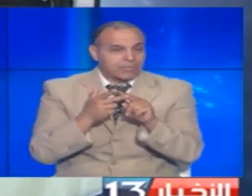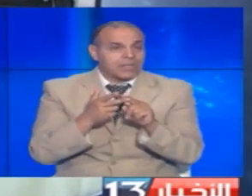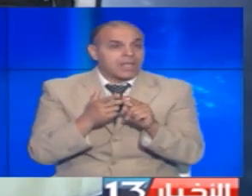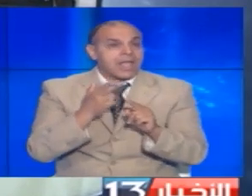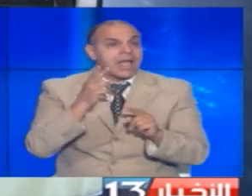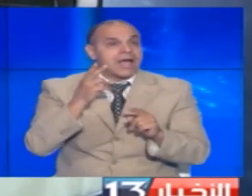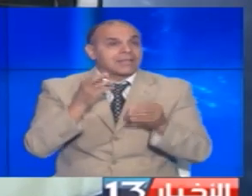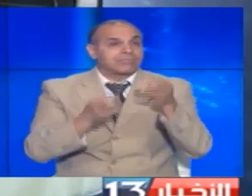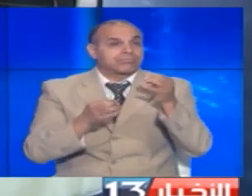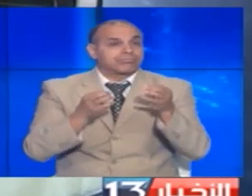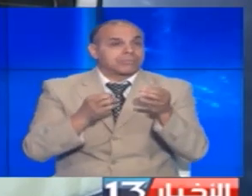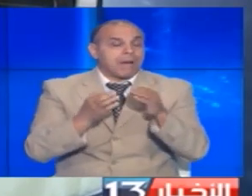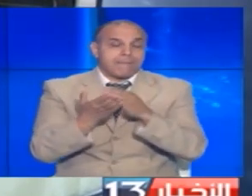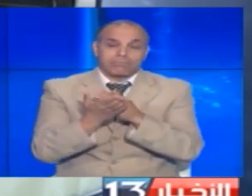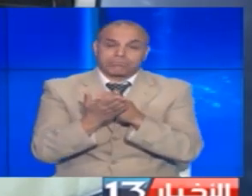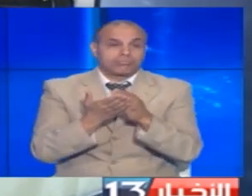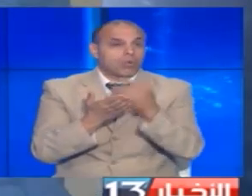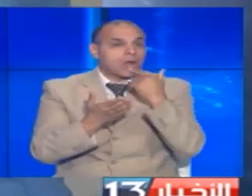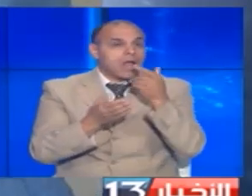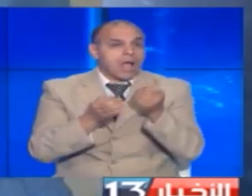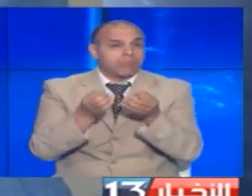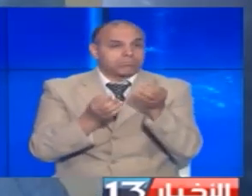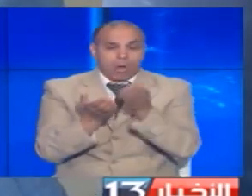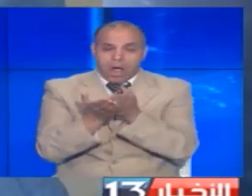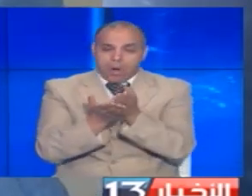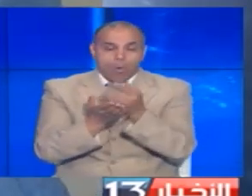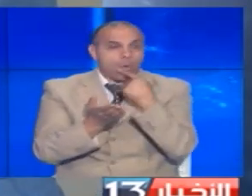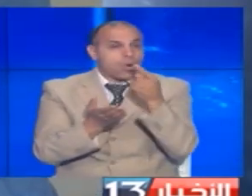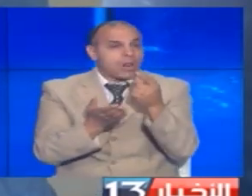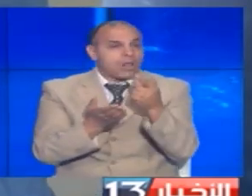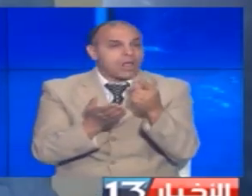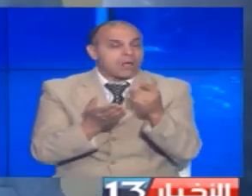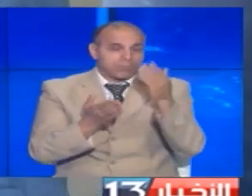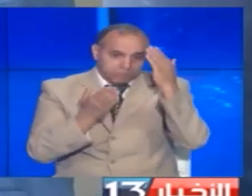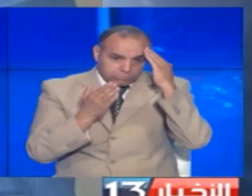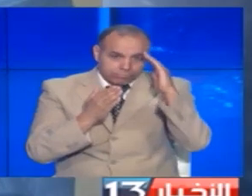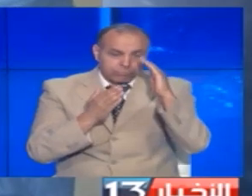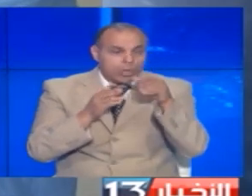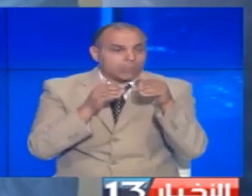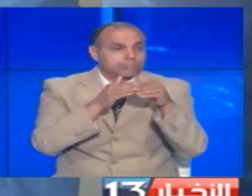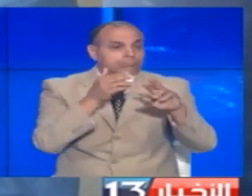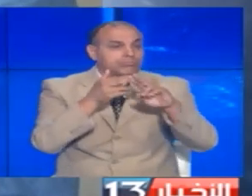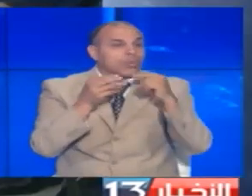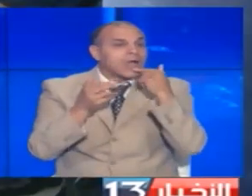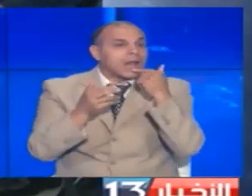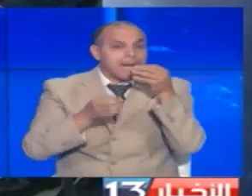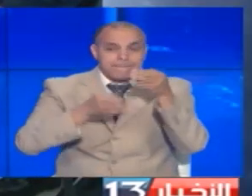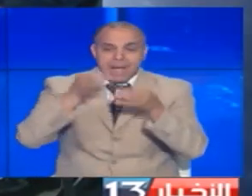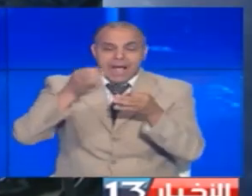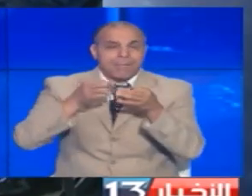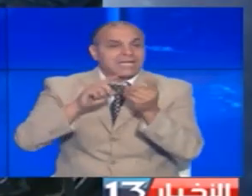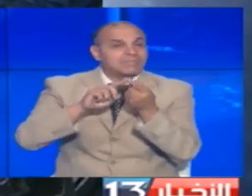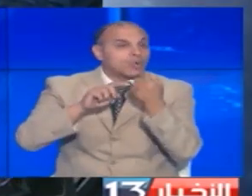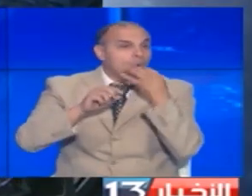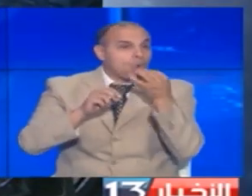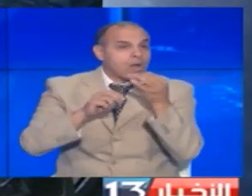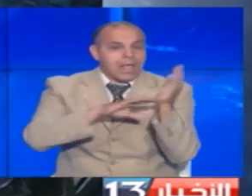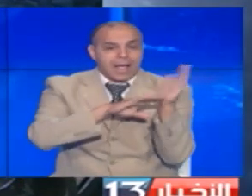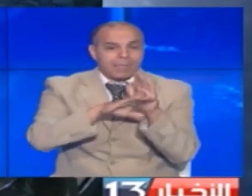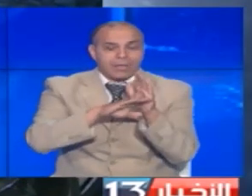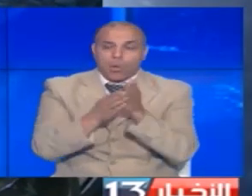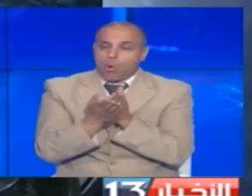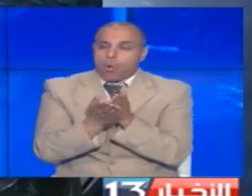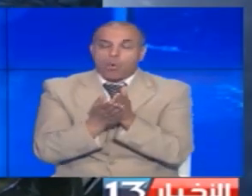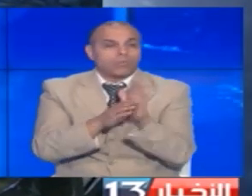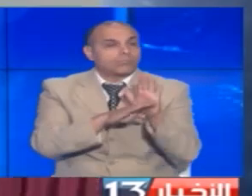القضاء الاستراتيجي من الممارسات الحقيقيه الرائده التي تعتمد الالتجاء للمحاكم كسبيل لحمايه الحقوق